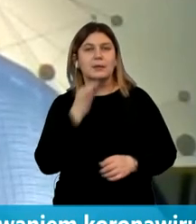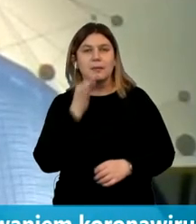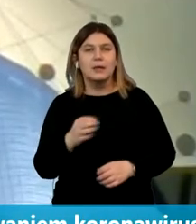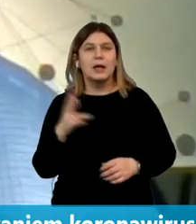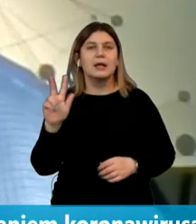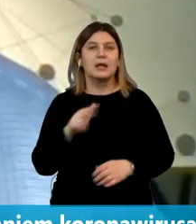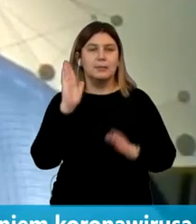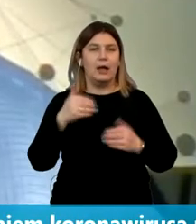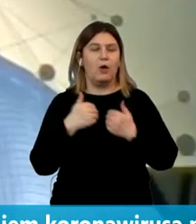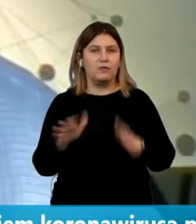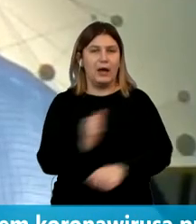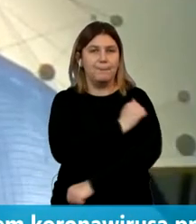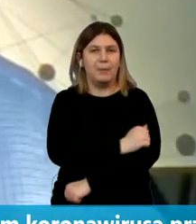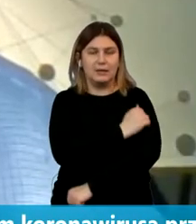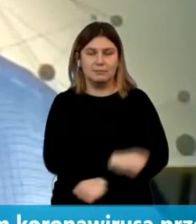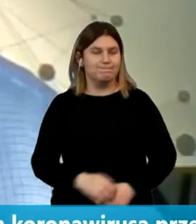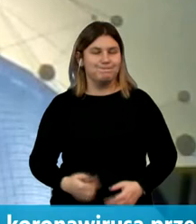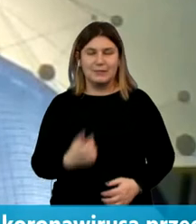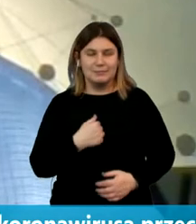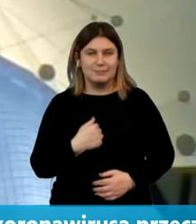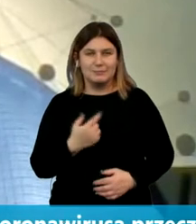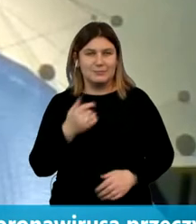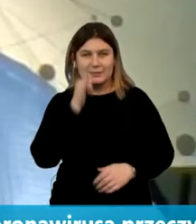baseny? No niestety na to pytanie